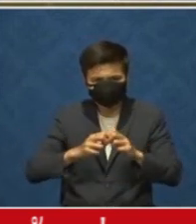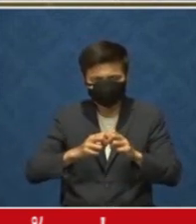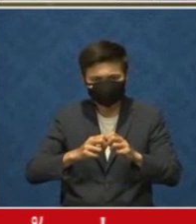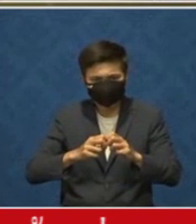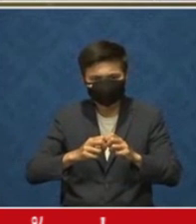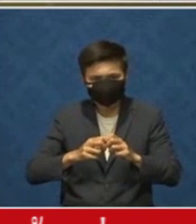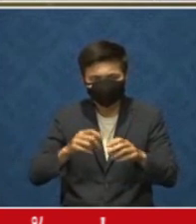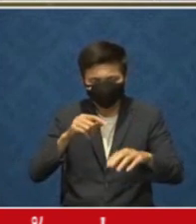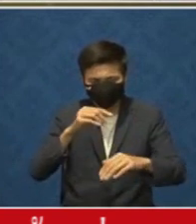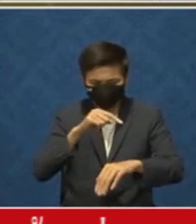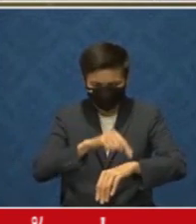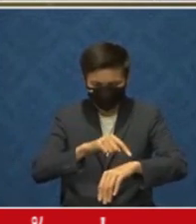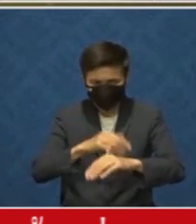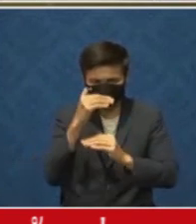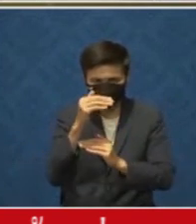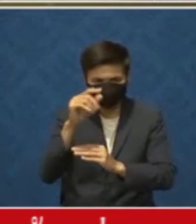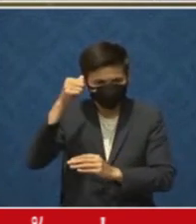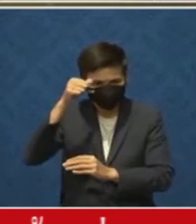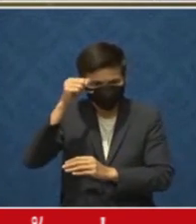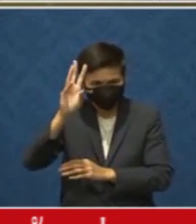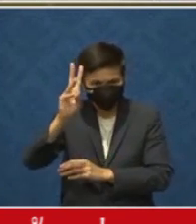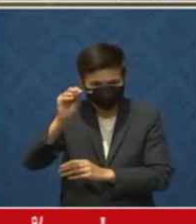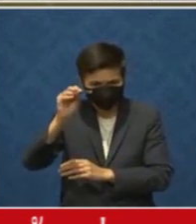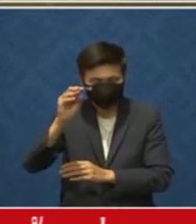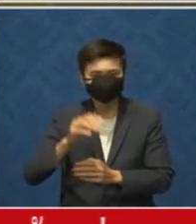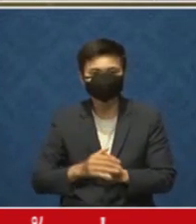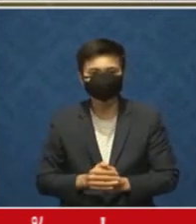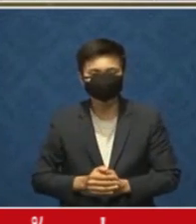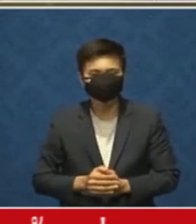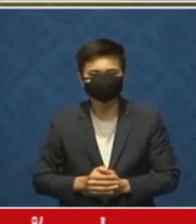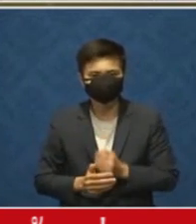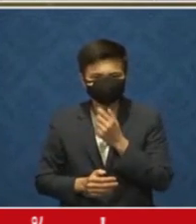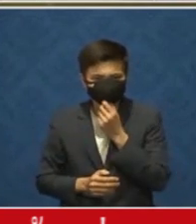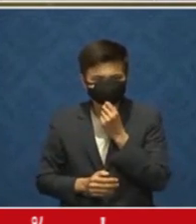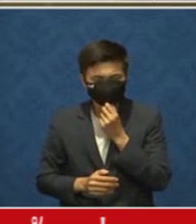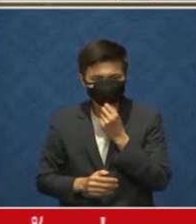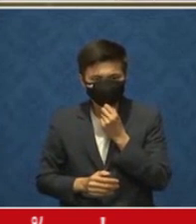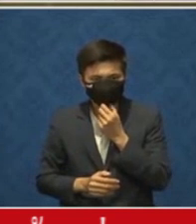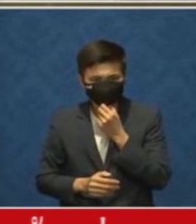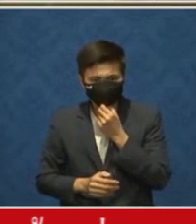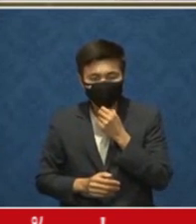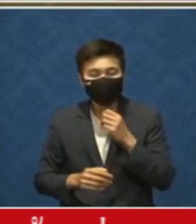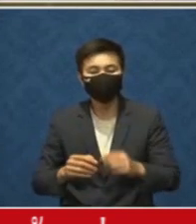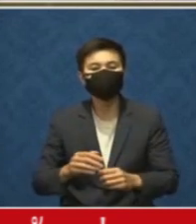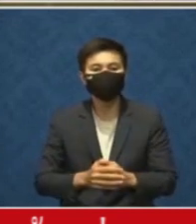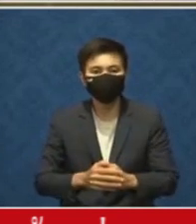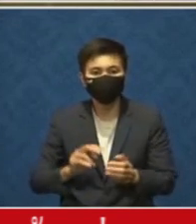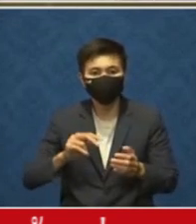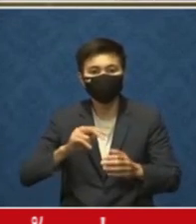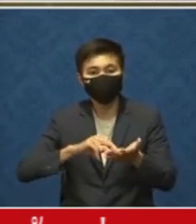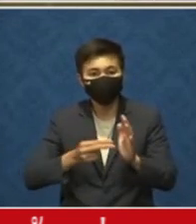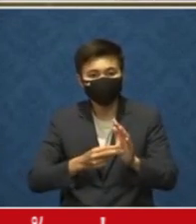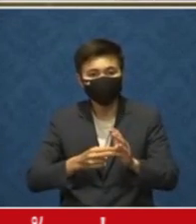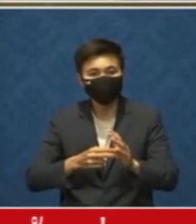วันโดยมีกำหนดเส้นตายนะครับ60วันก็คือ9สิงหาปี